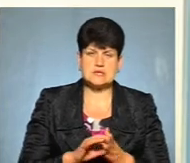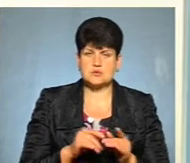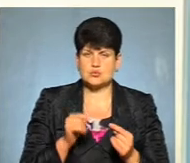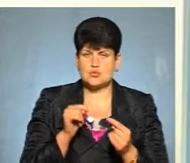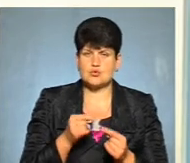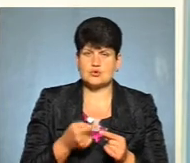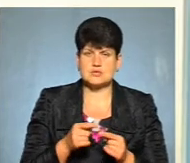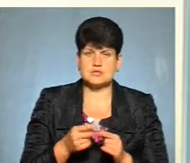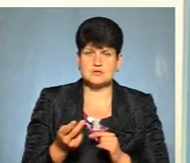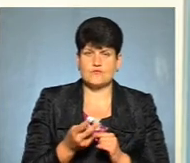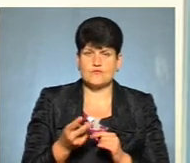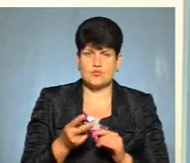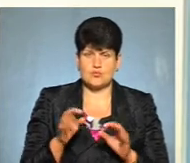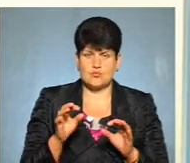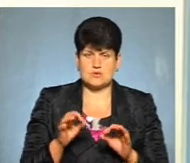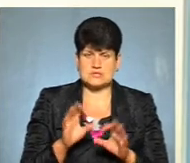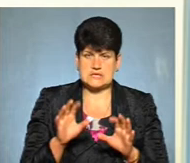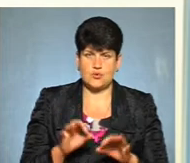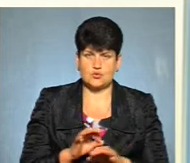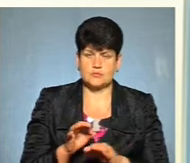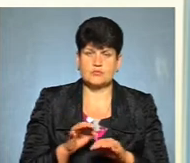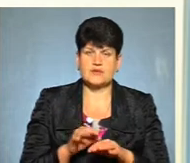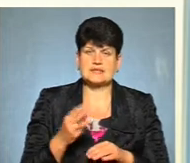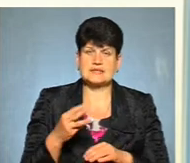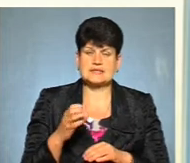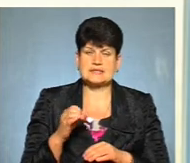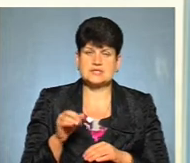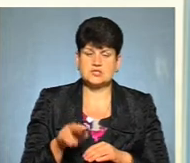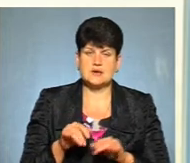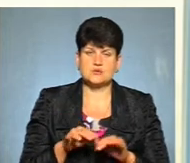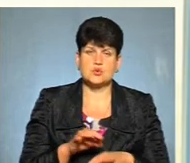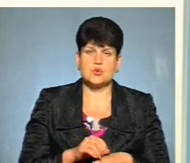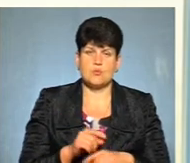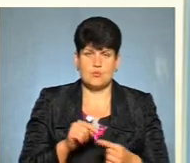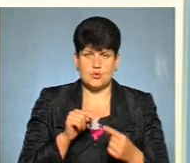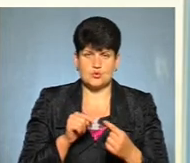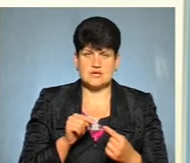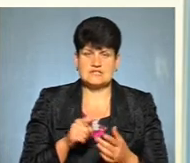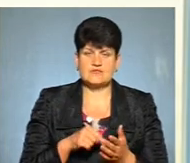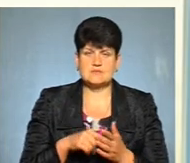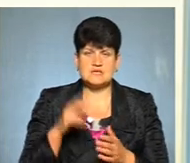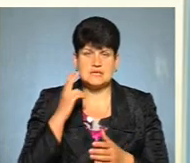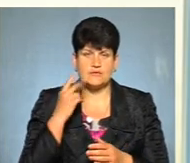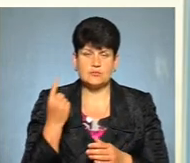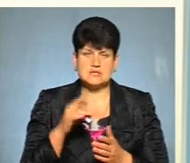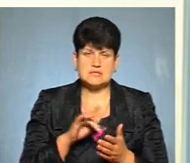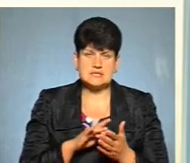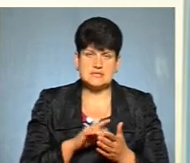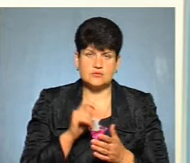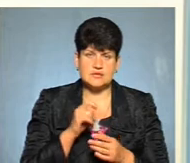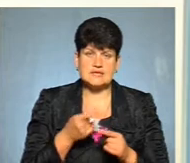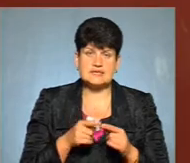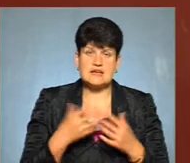цих законопроєктів. Ми провели 30 січня акції протесту в місті Києві і в обласних центрах України. Це вже наша друга